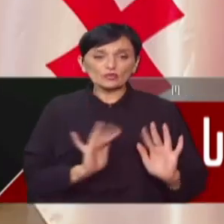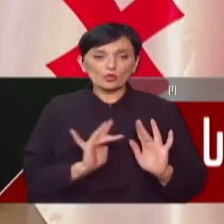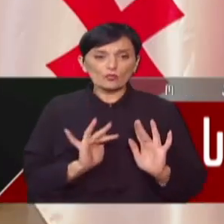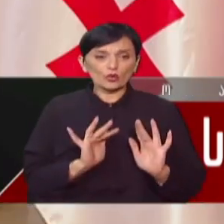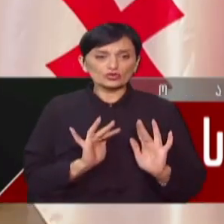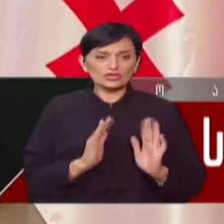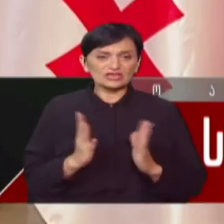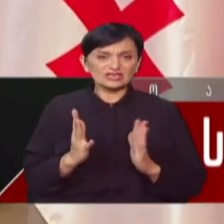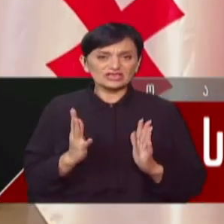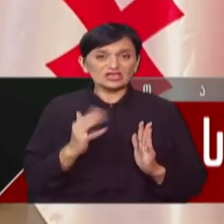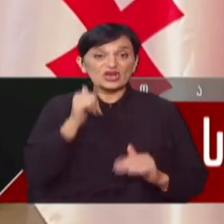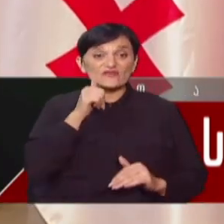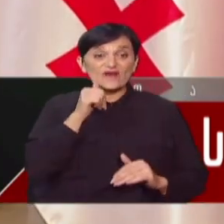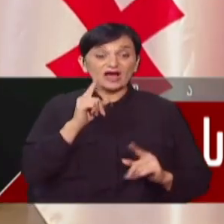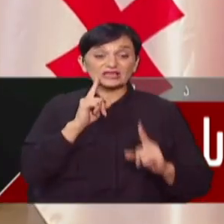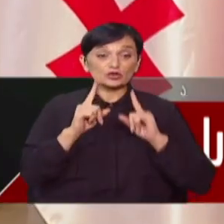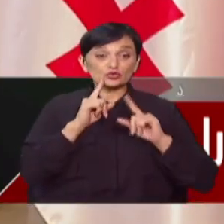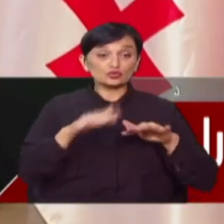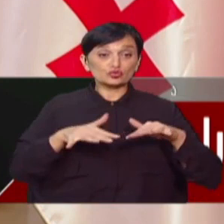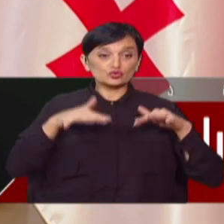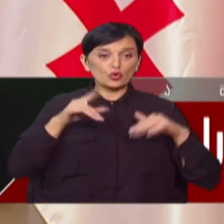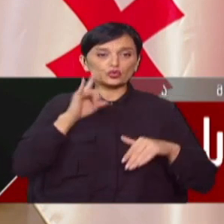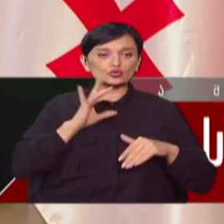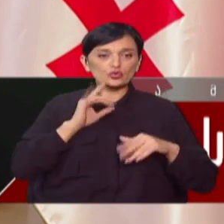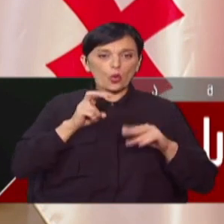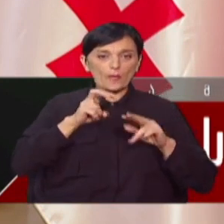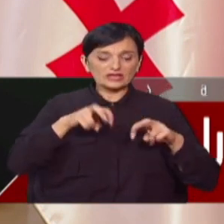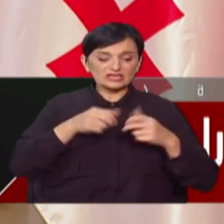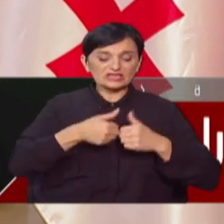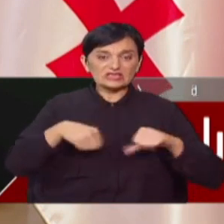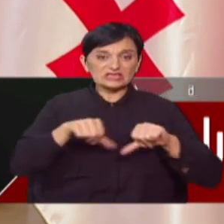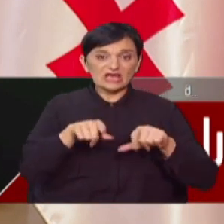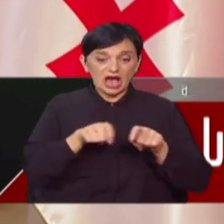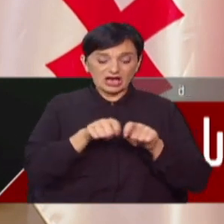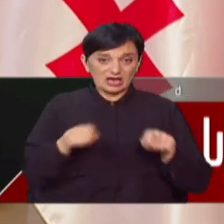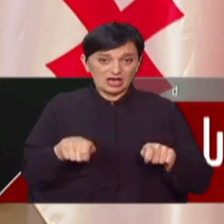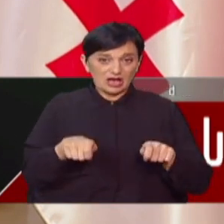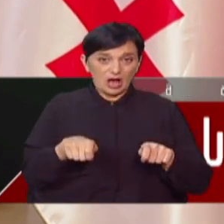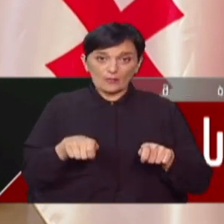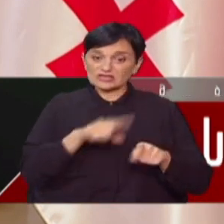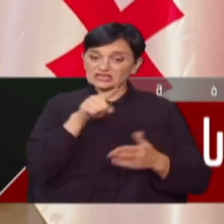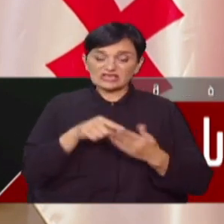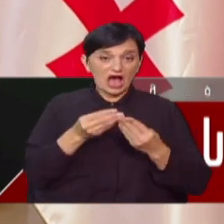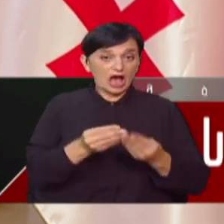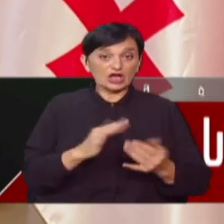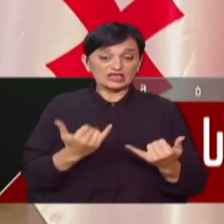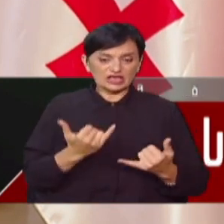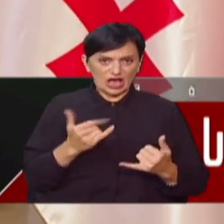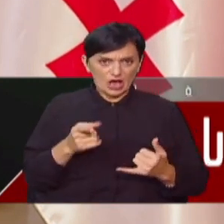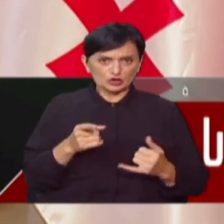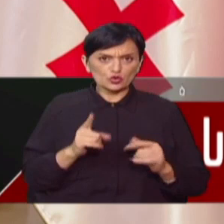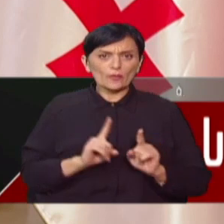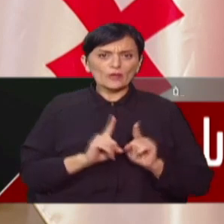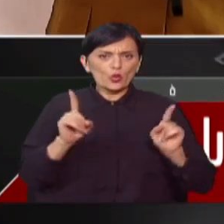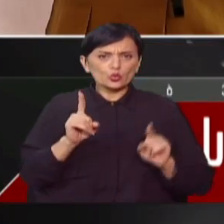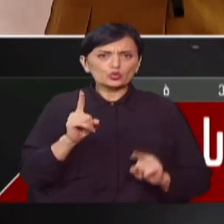დიდი ალბათობით ხვალინელ პლენარულ სტომაზე დროებითი საგამოძიებო კომისიის შექმნის აქტს არ გაიტანს. დღეს მათ საკმაოდ